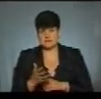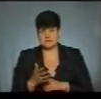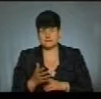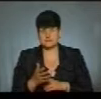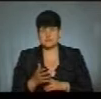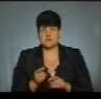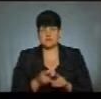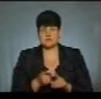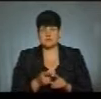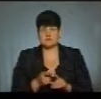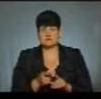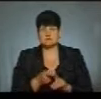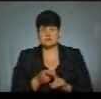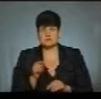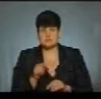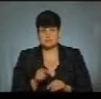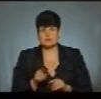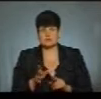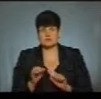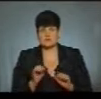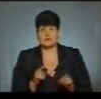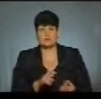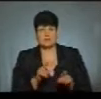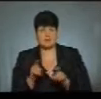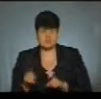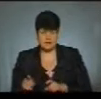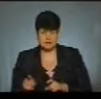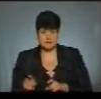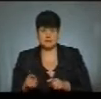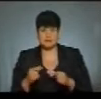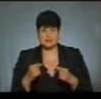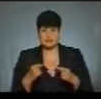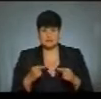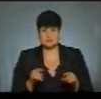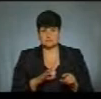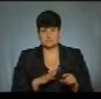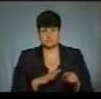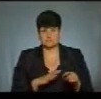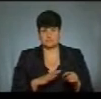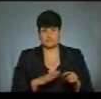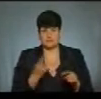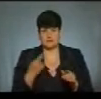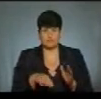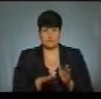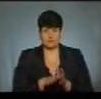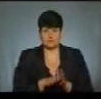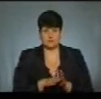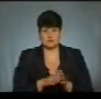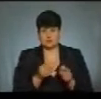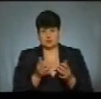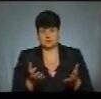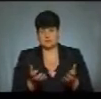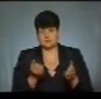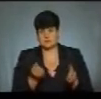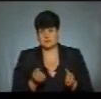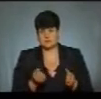тим, що процесуальний керівник один переведений, двоє були в інших процесах, а одна відпустка, якій надано підтримати державне